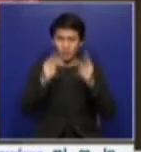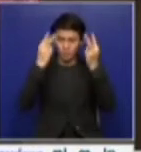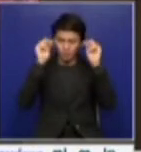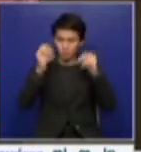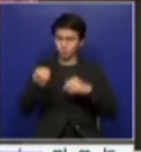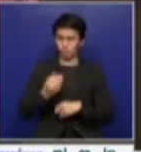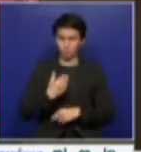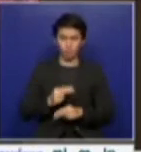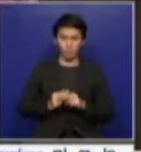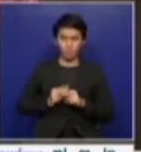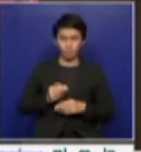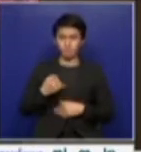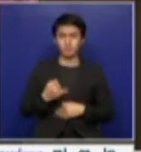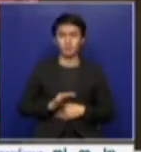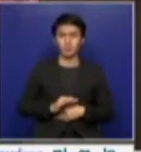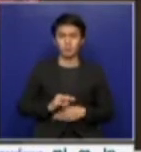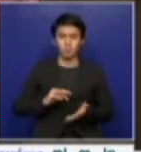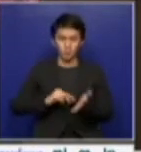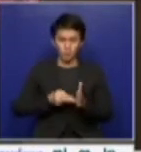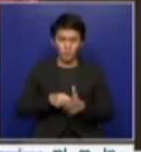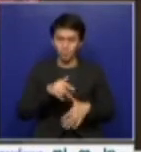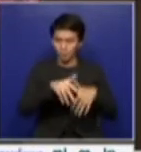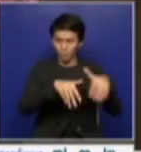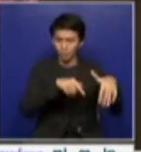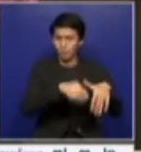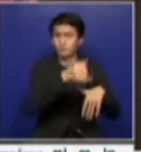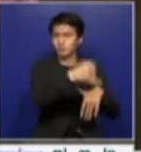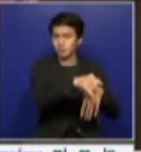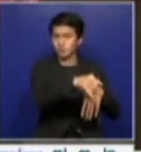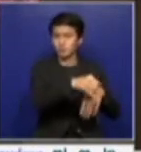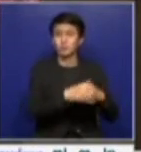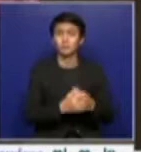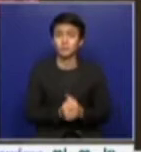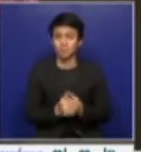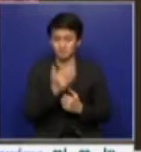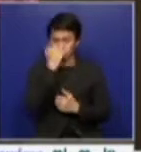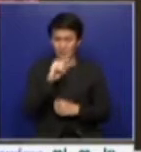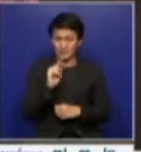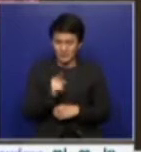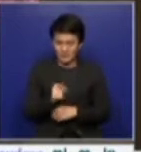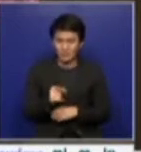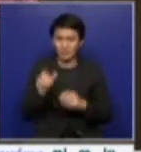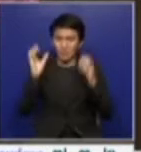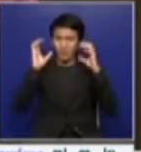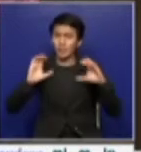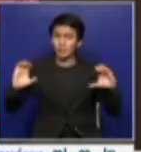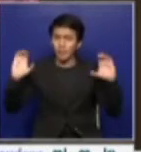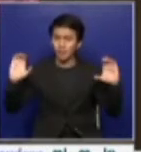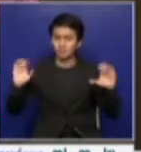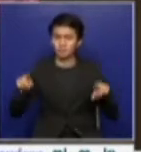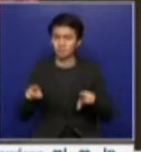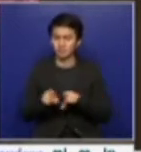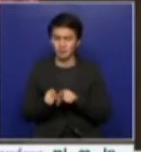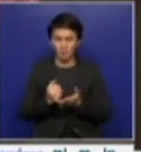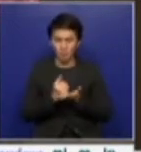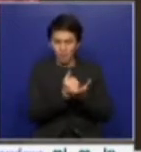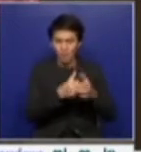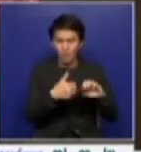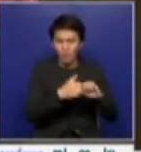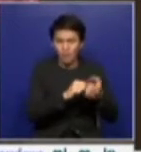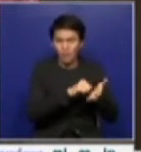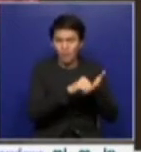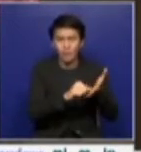ผิดแต่โยนความผิดไปให้ฝ่ายผู้ชุมนุมฝ่ายเดียวทั้งๆที่รัฐบาลนั้นไม่เคยดำเนินการในเรื่องนี้แต่อย่างใด